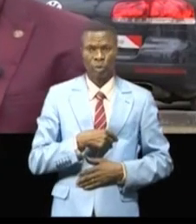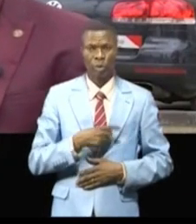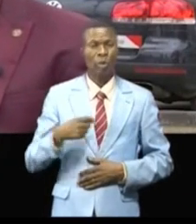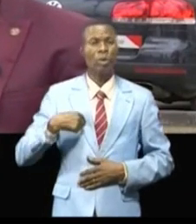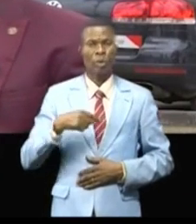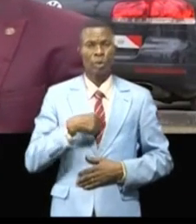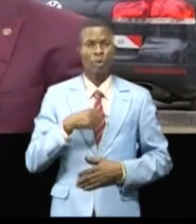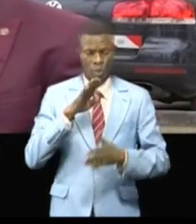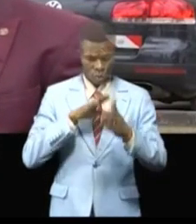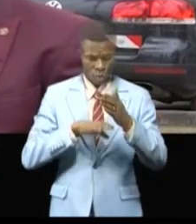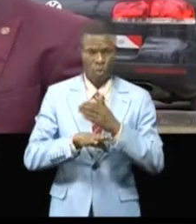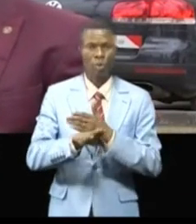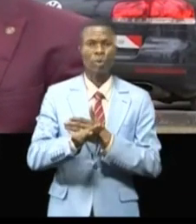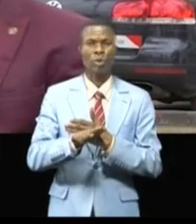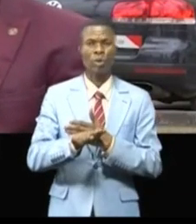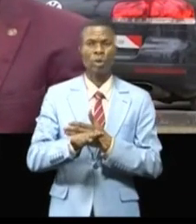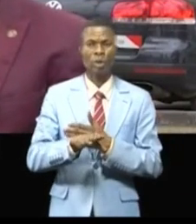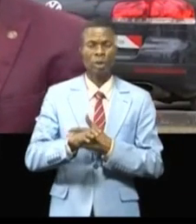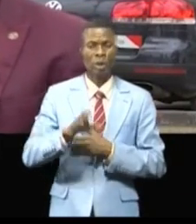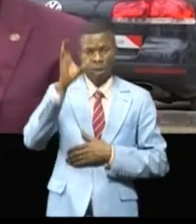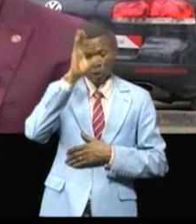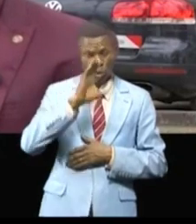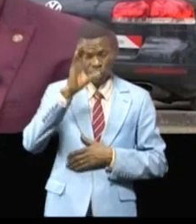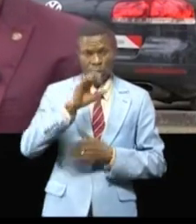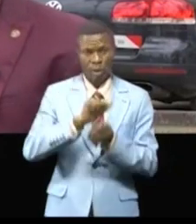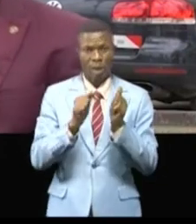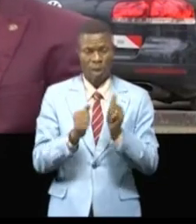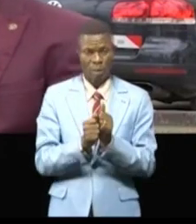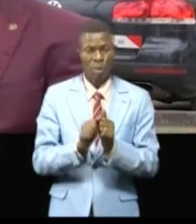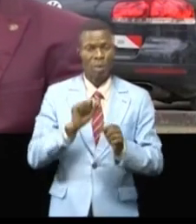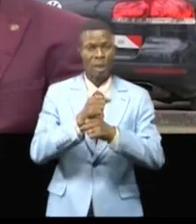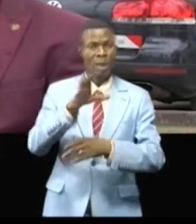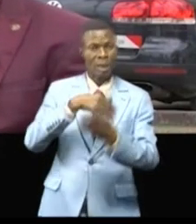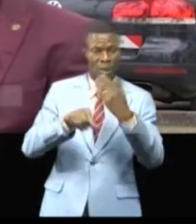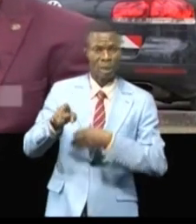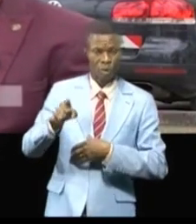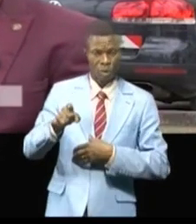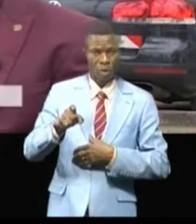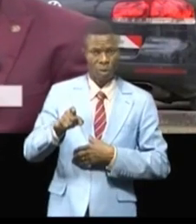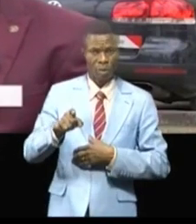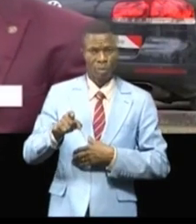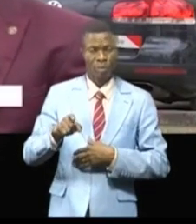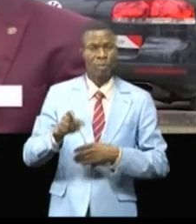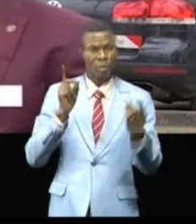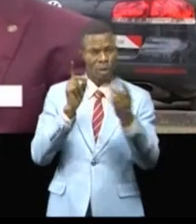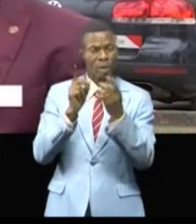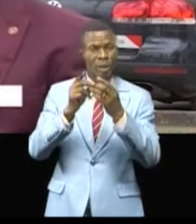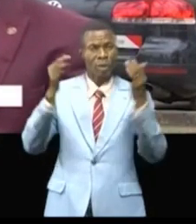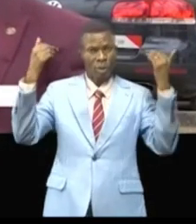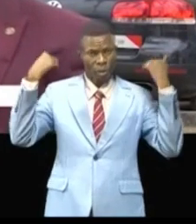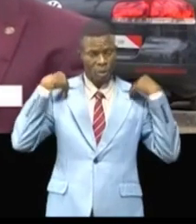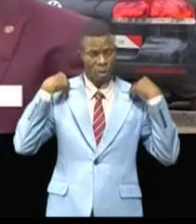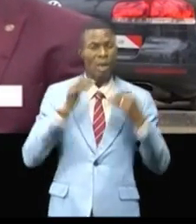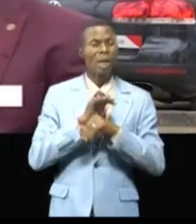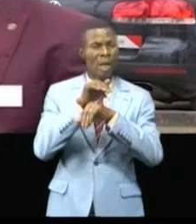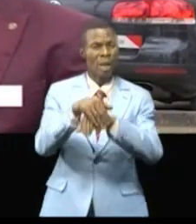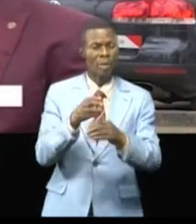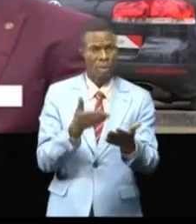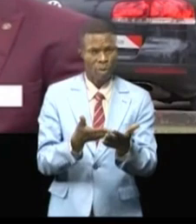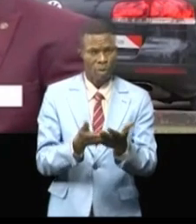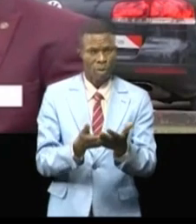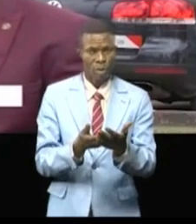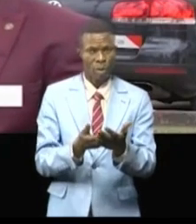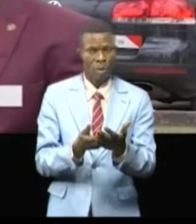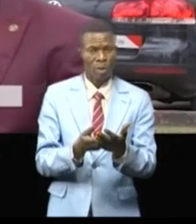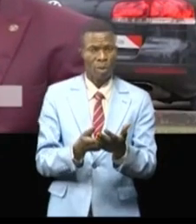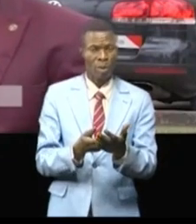nous entrons, ceux qui détiennent l'impérium de la République, eh bien pour qu'ils puissent intervenir. Puisque c'est